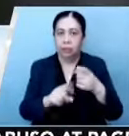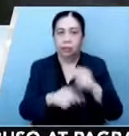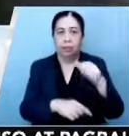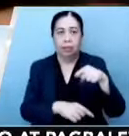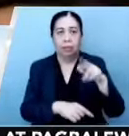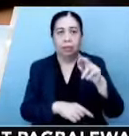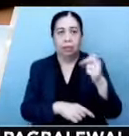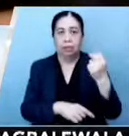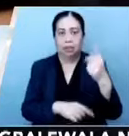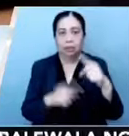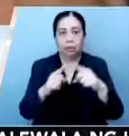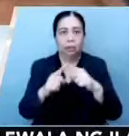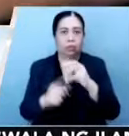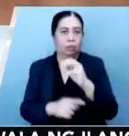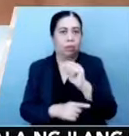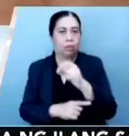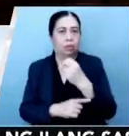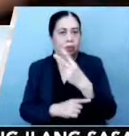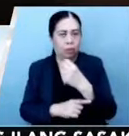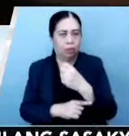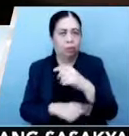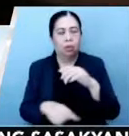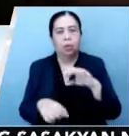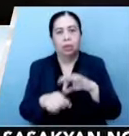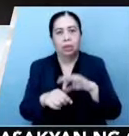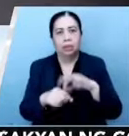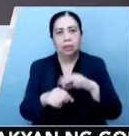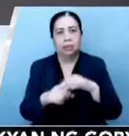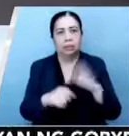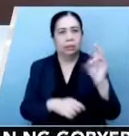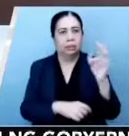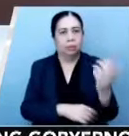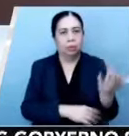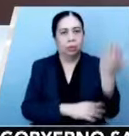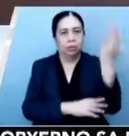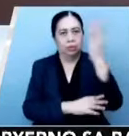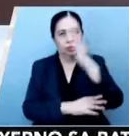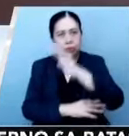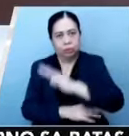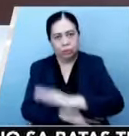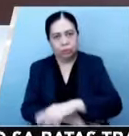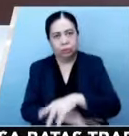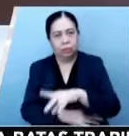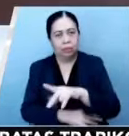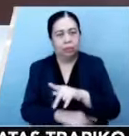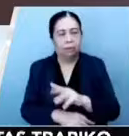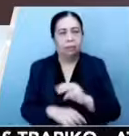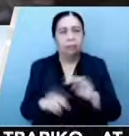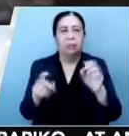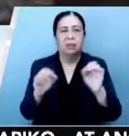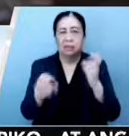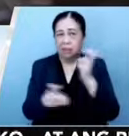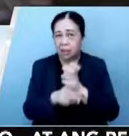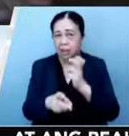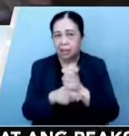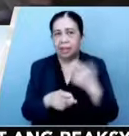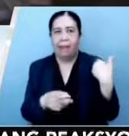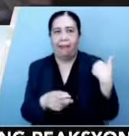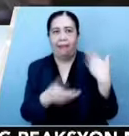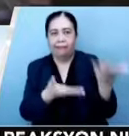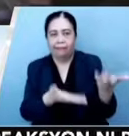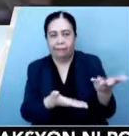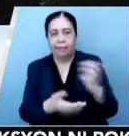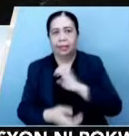May 12 naman ang online voting mula 7 a.m. hanggang 7 p.m. Kung hirap sa online enrollment, may naka-standby sa mga embahada